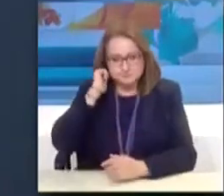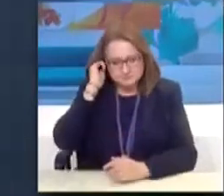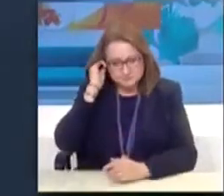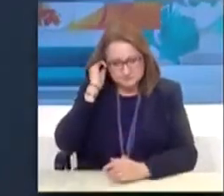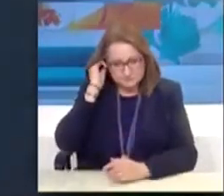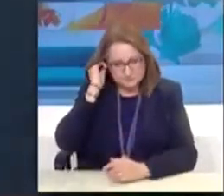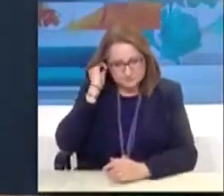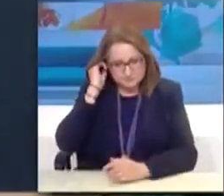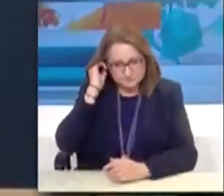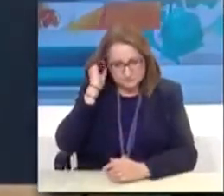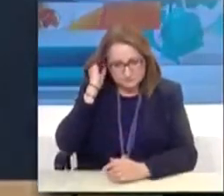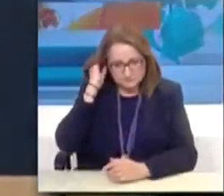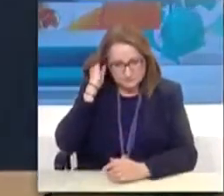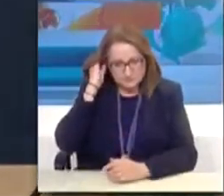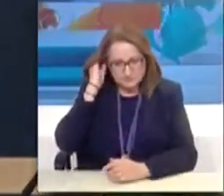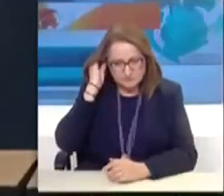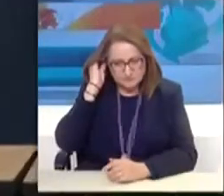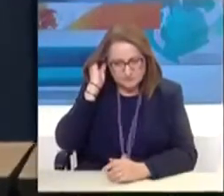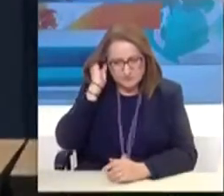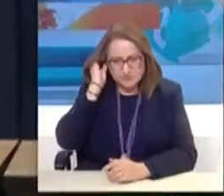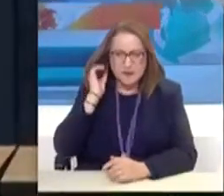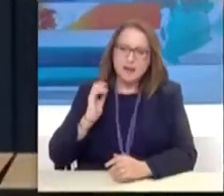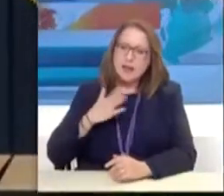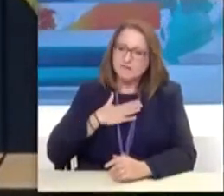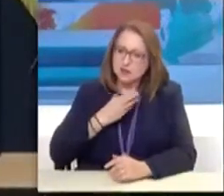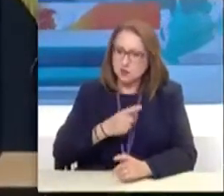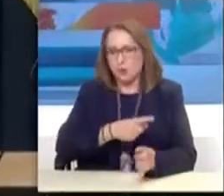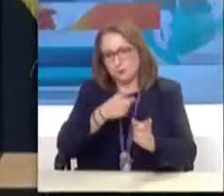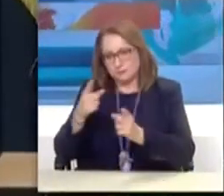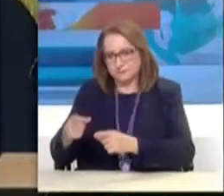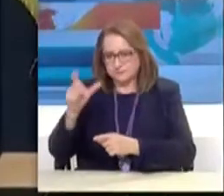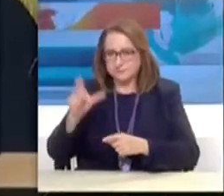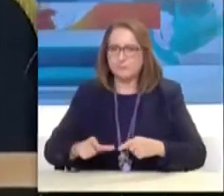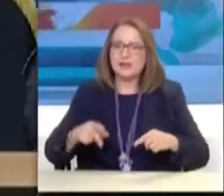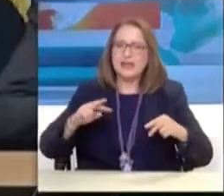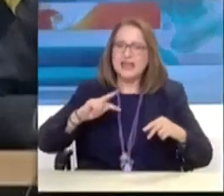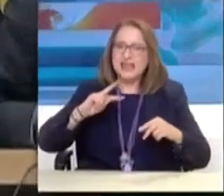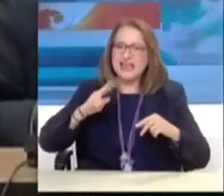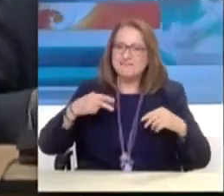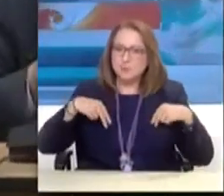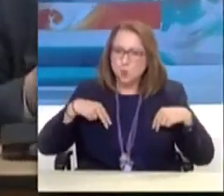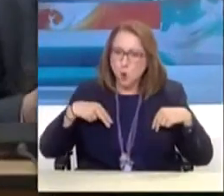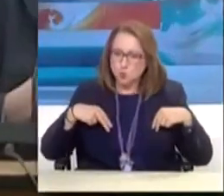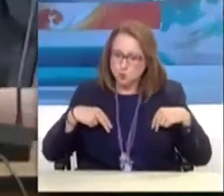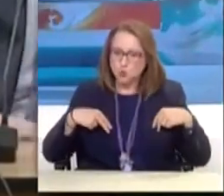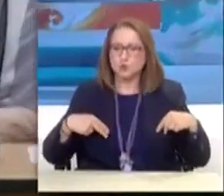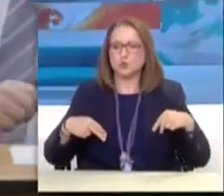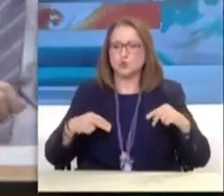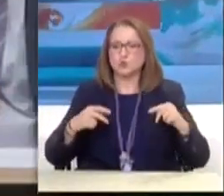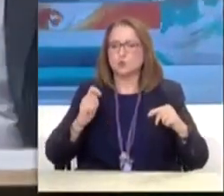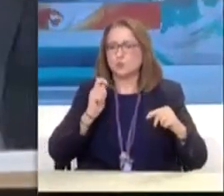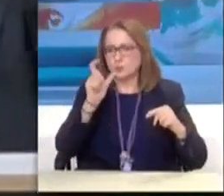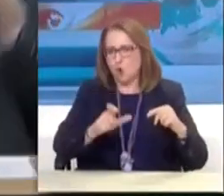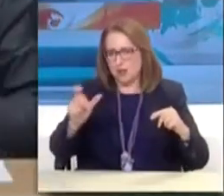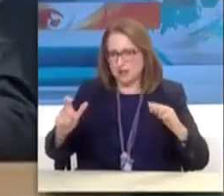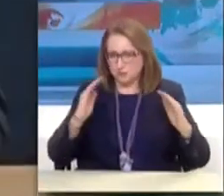Ευχαριστώ, κύριε καθηγητά. Το λόγο έχει ο κύριος Χαρδελιάς. Καλησπέρα και από την πολιτική προστασία. Η προσπάθεια, όπως ξέρετε,